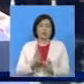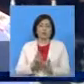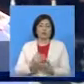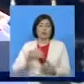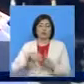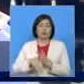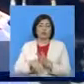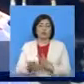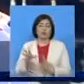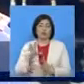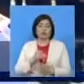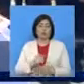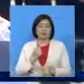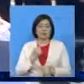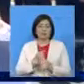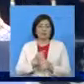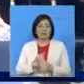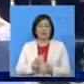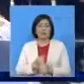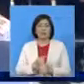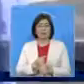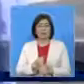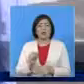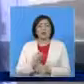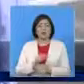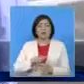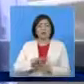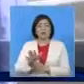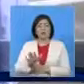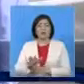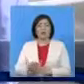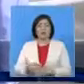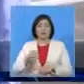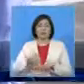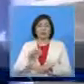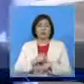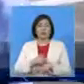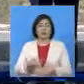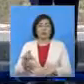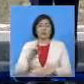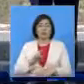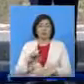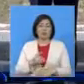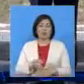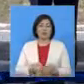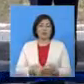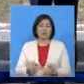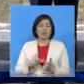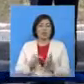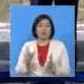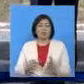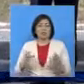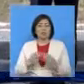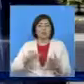барлық немен жабдықталған, қару-жарақпен, автокөлікпен. Шараға аудан әкімі, облыстық департамент ардагерлер кеңесінің